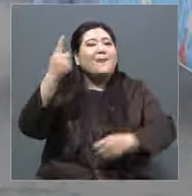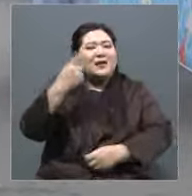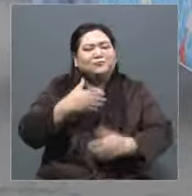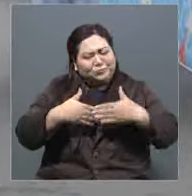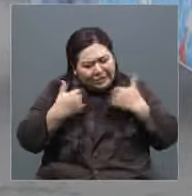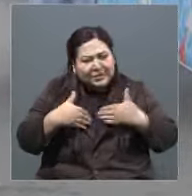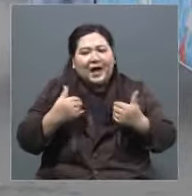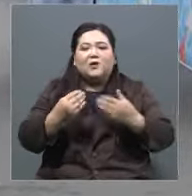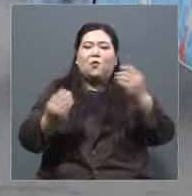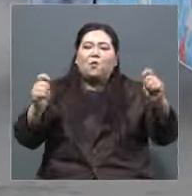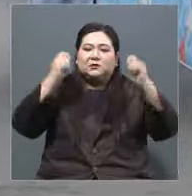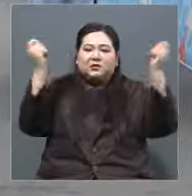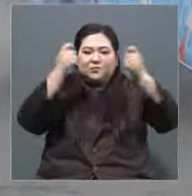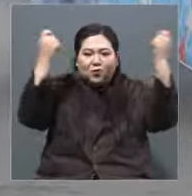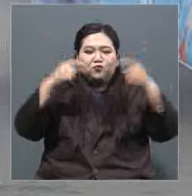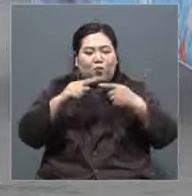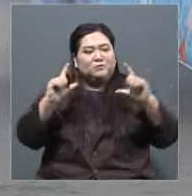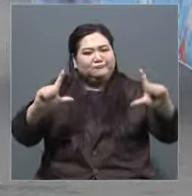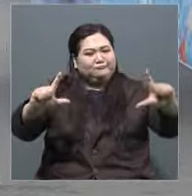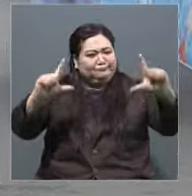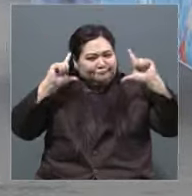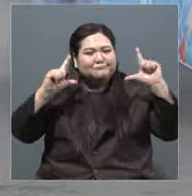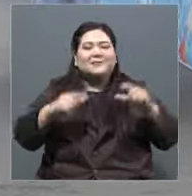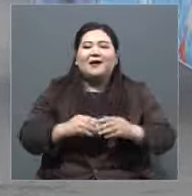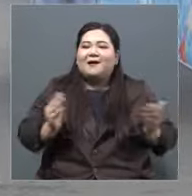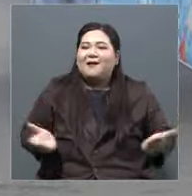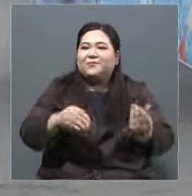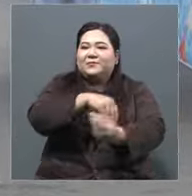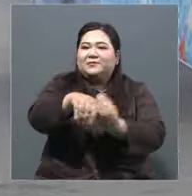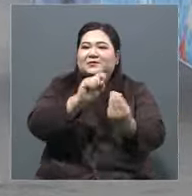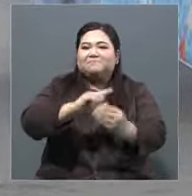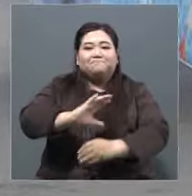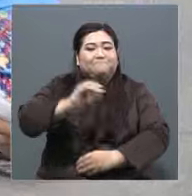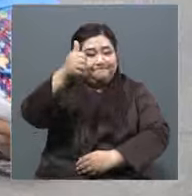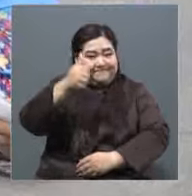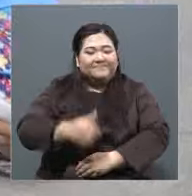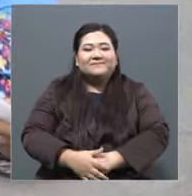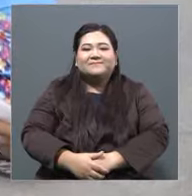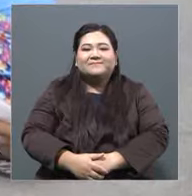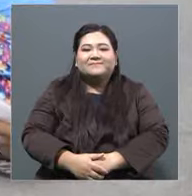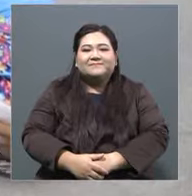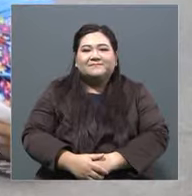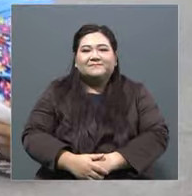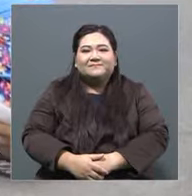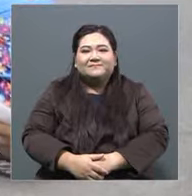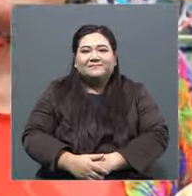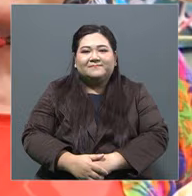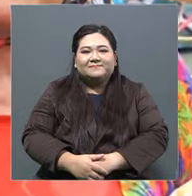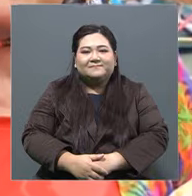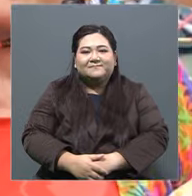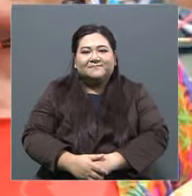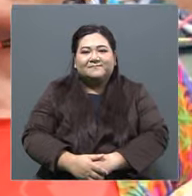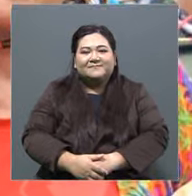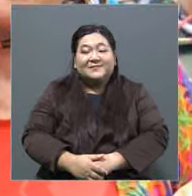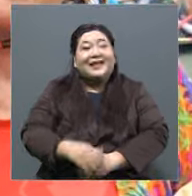จะได้เฉลิมฉลองเทศกาลกันอย่างยิ่งใหญ่แล้วก็จะเป็นการกระตุ้นเศรษฐกิจไปในตัวด้วยค่ะ